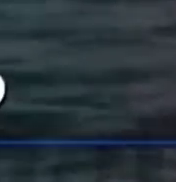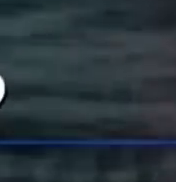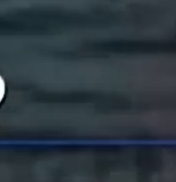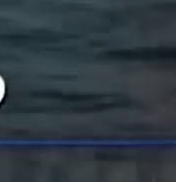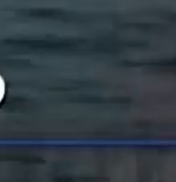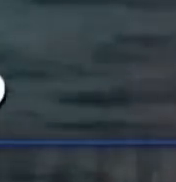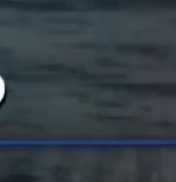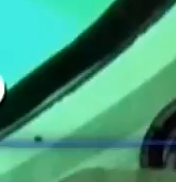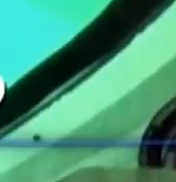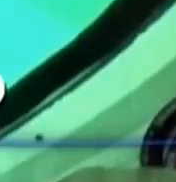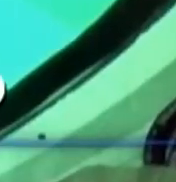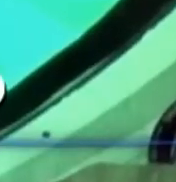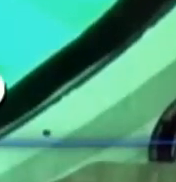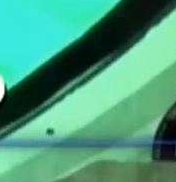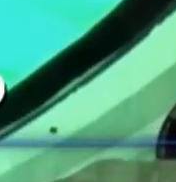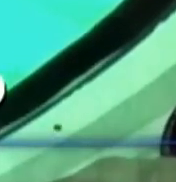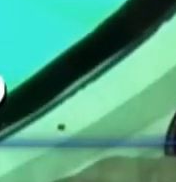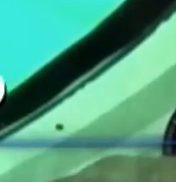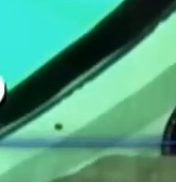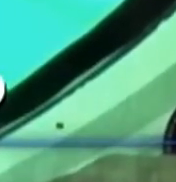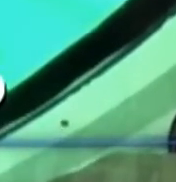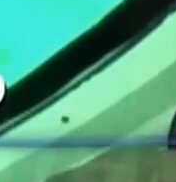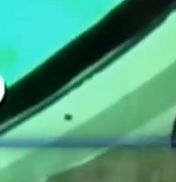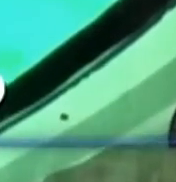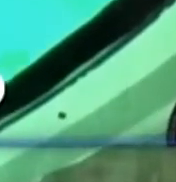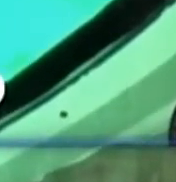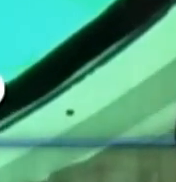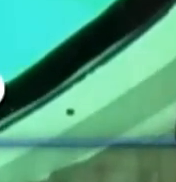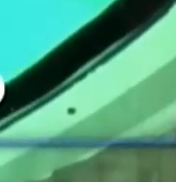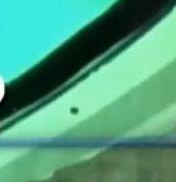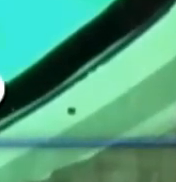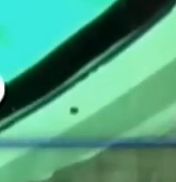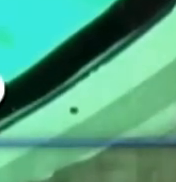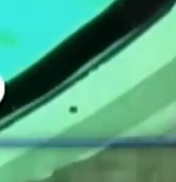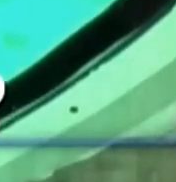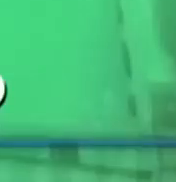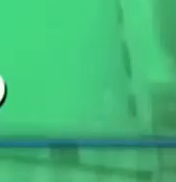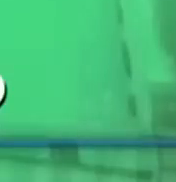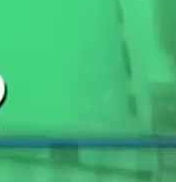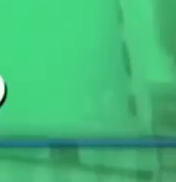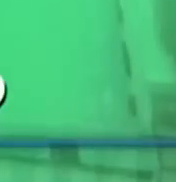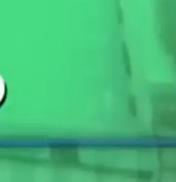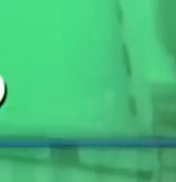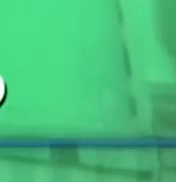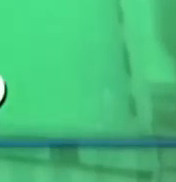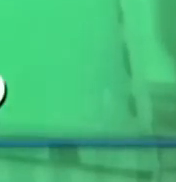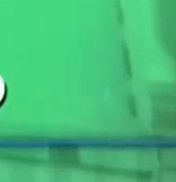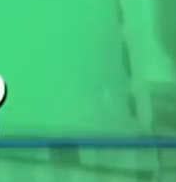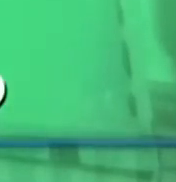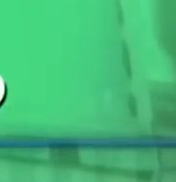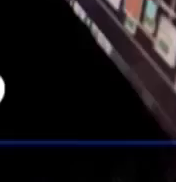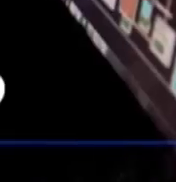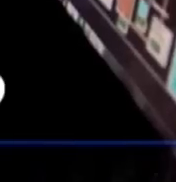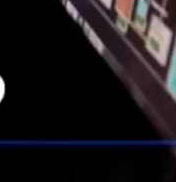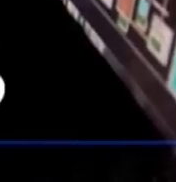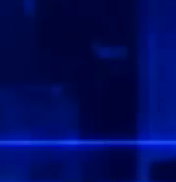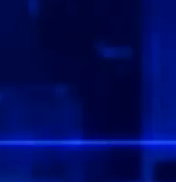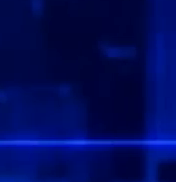Nawawalang submarine ng limang nag-tour sa lumubog na Titanic. Pinangangambahang ubus na ang oxygen.